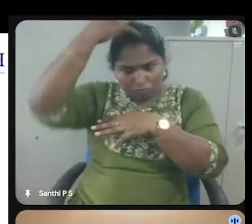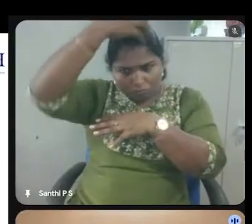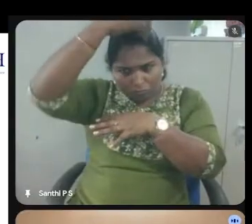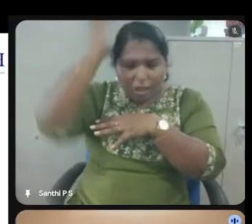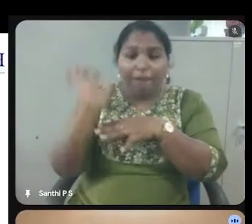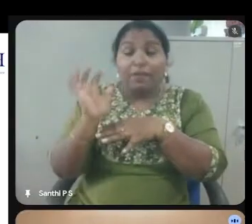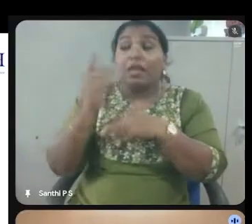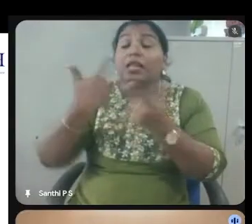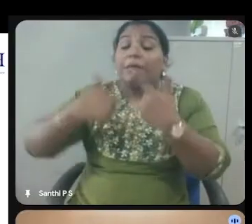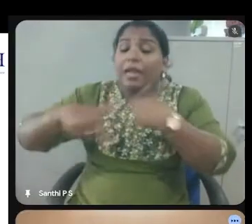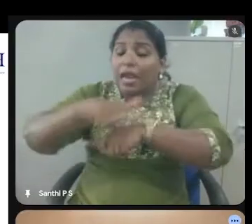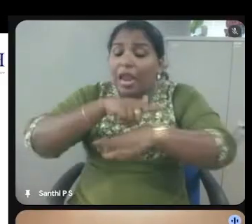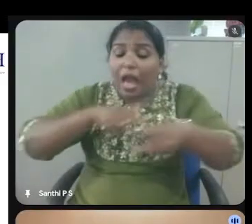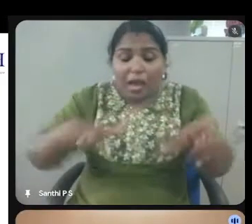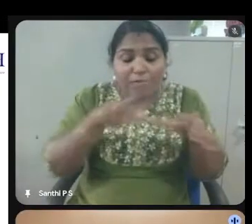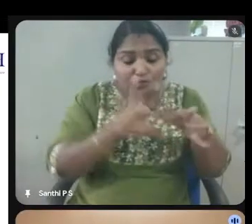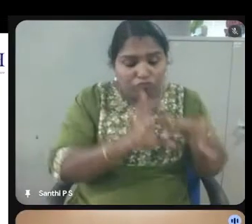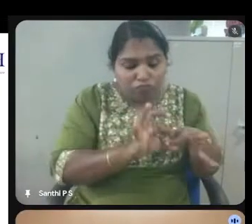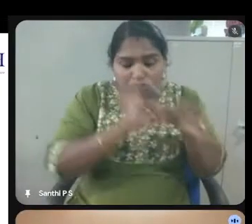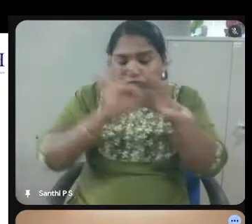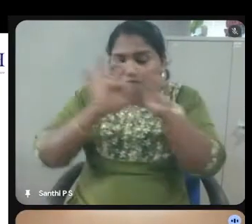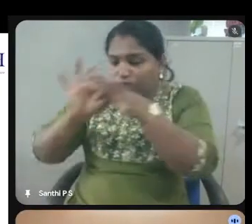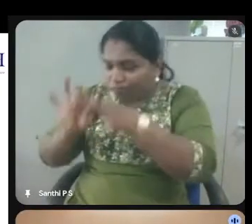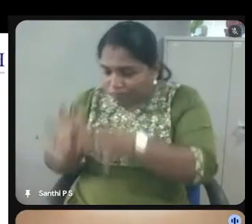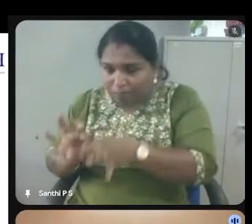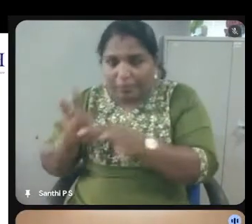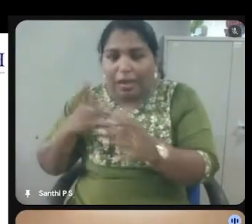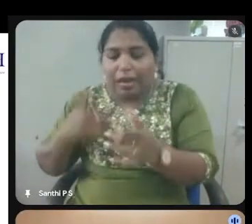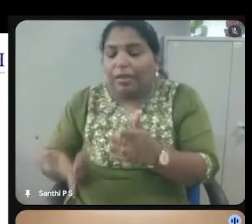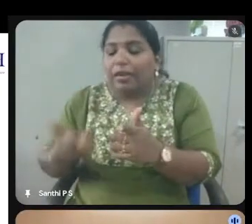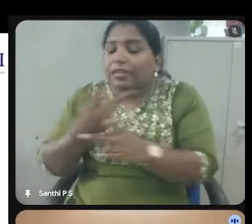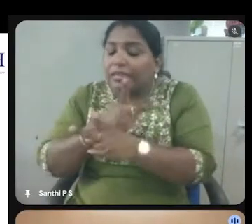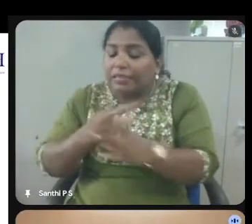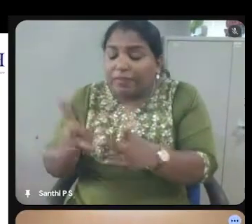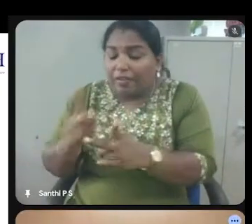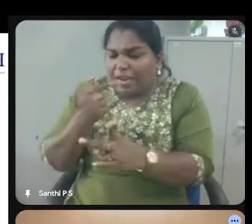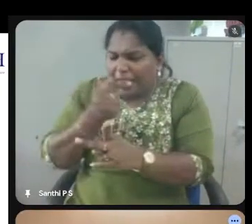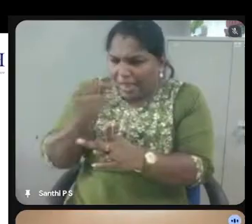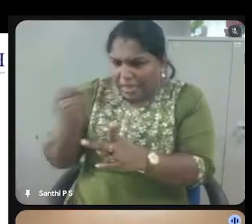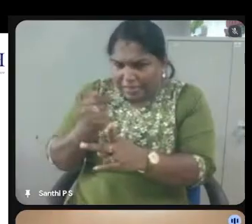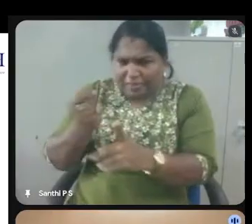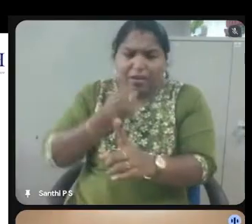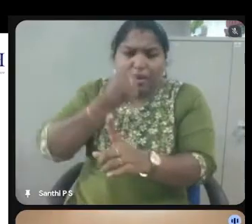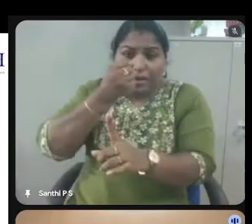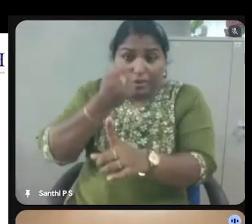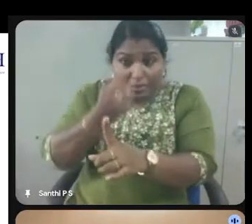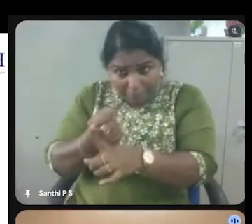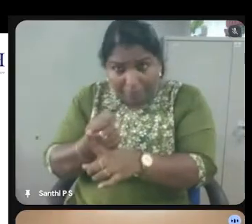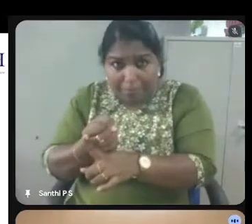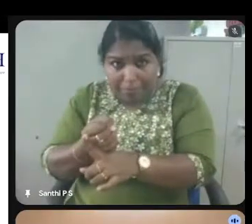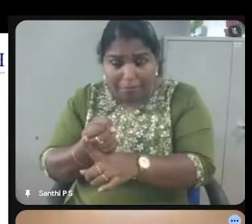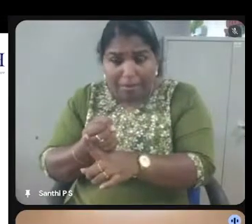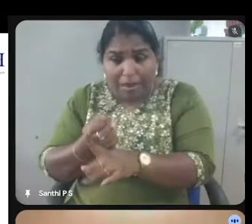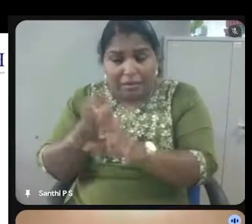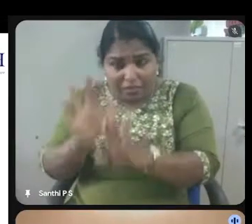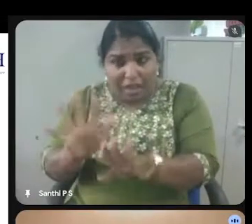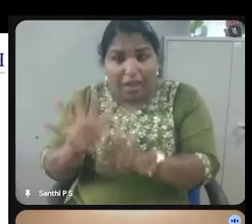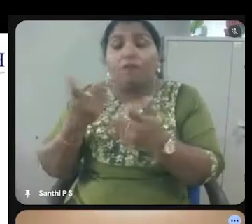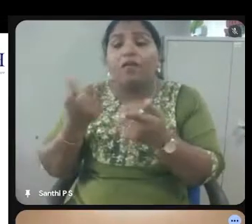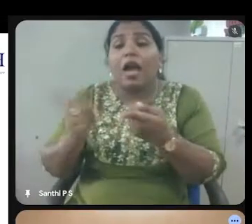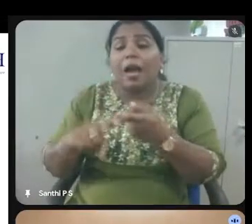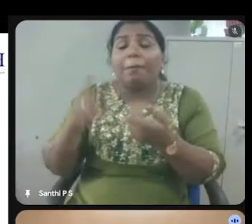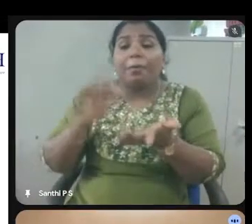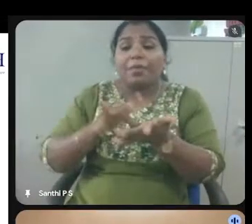ഭാഷയുമായി ബന്ധപ്പെട്ട് ഇരിക്കുന്ന ഭാഗങ്ങളെ വളരെ ദോഷകരമായ രീതിയിൽ ബാധിക്കുന്നു എന്നാണ് നമ്മൾ എന്താ